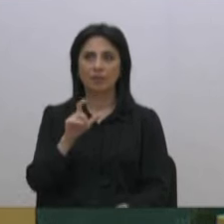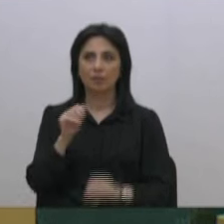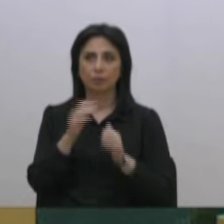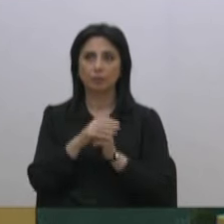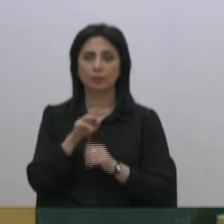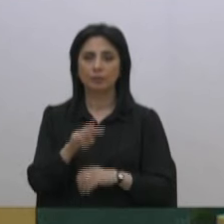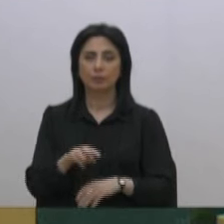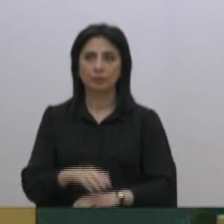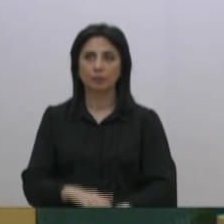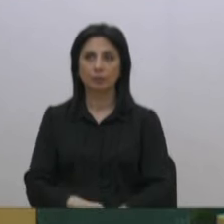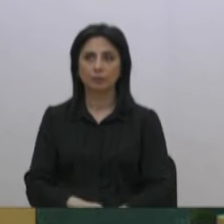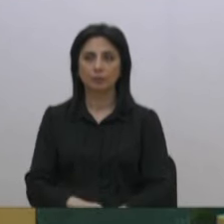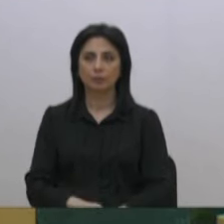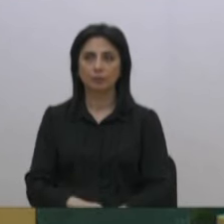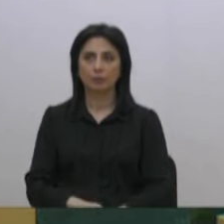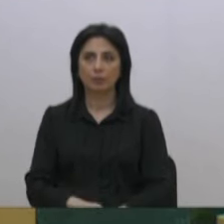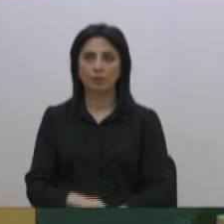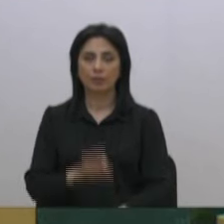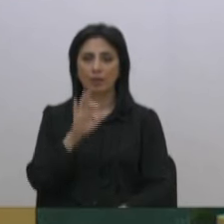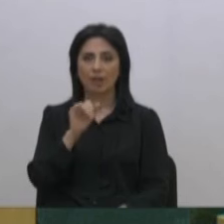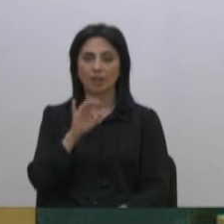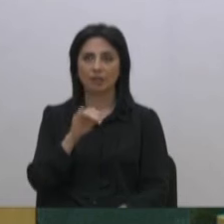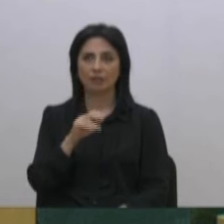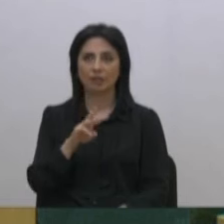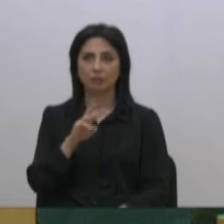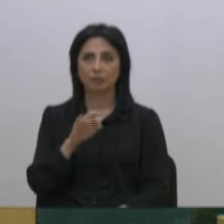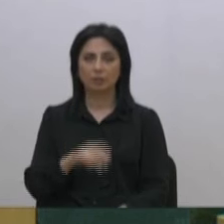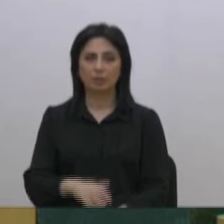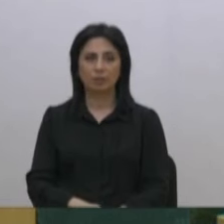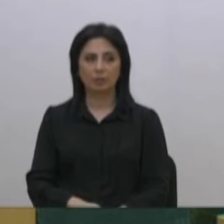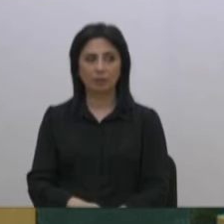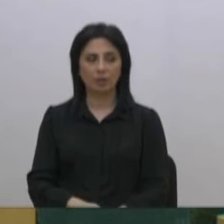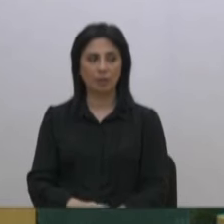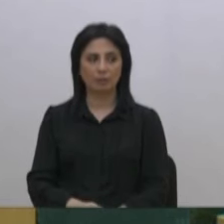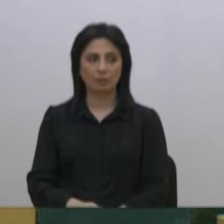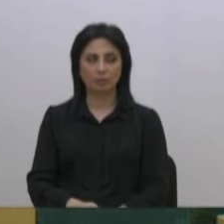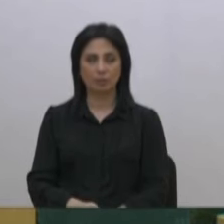15 წუთი, შემდეგ ირაკლი ქადაგიშვილი, მამუკა მდინარაძე.